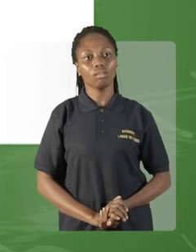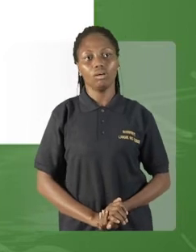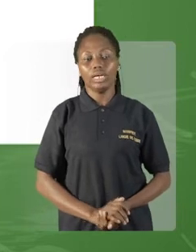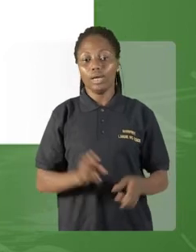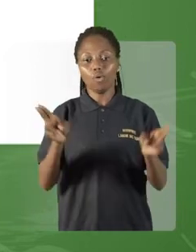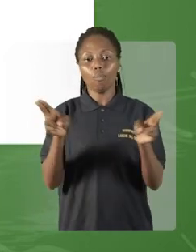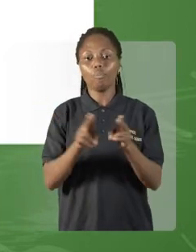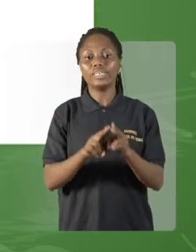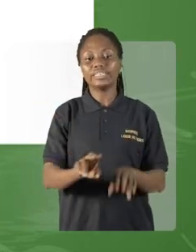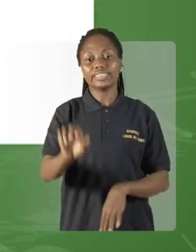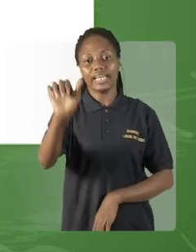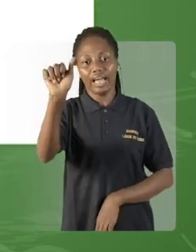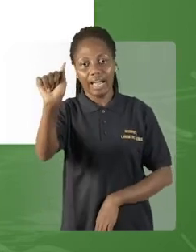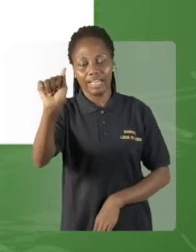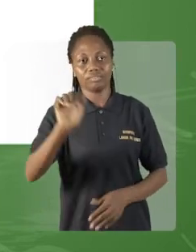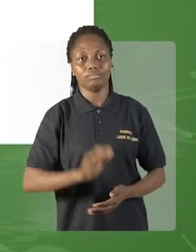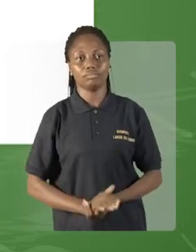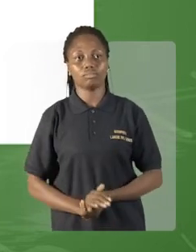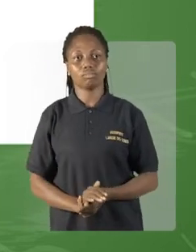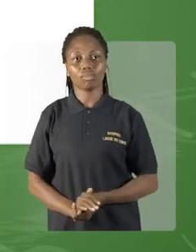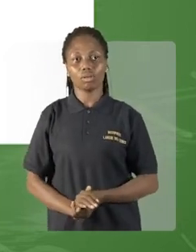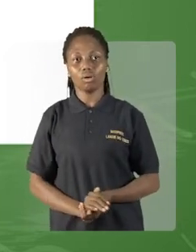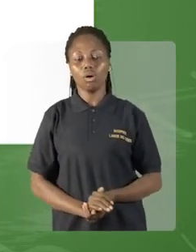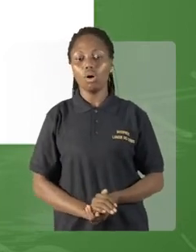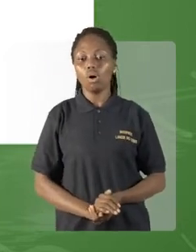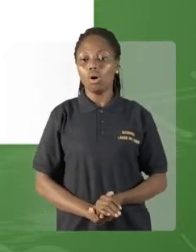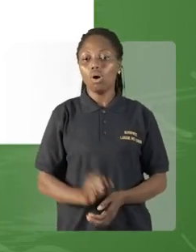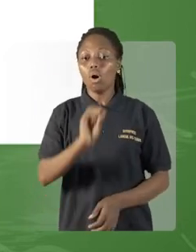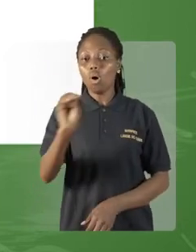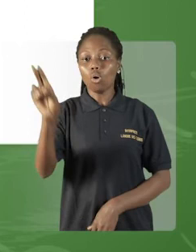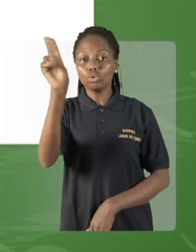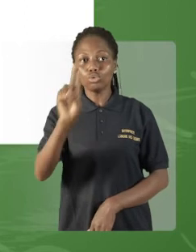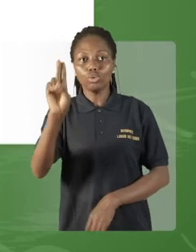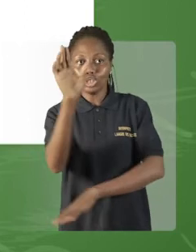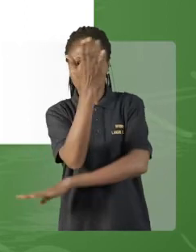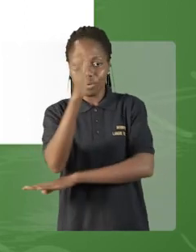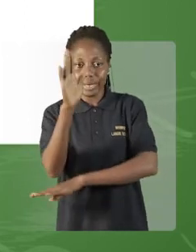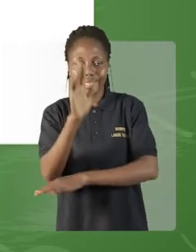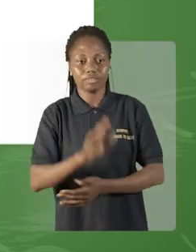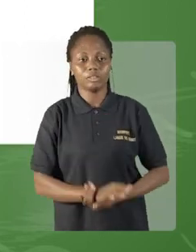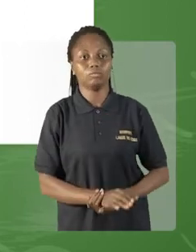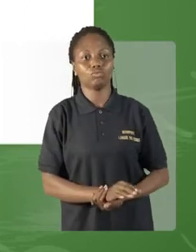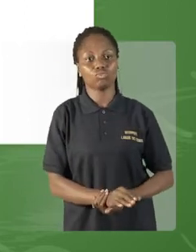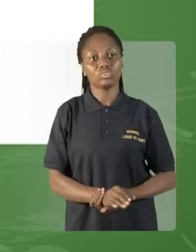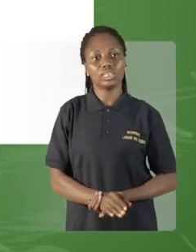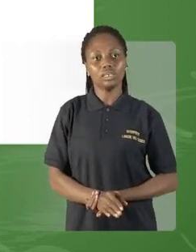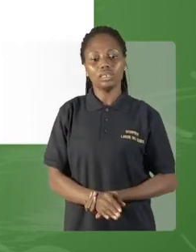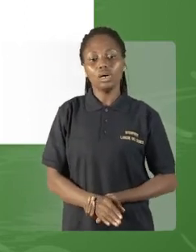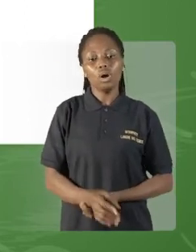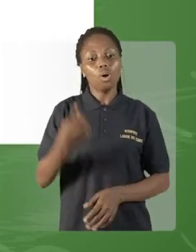Les parcs nationaux et les réserves forestières ont pour rôle 2. Petit